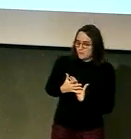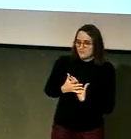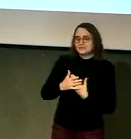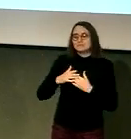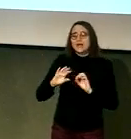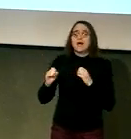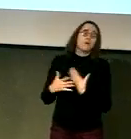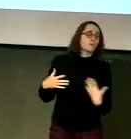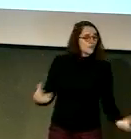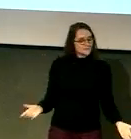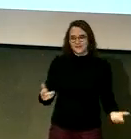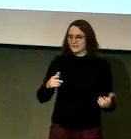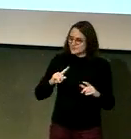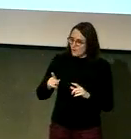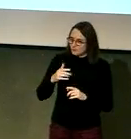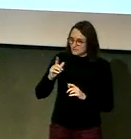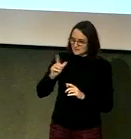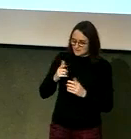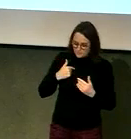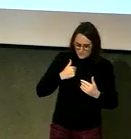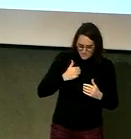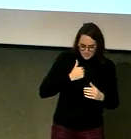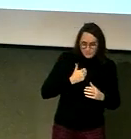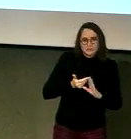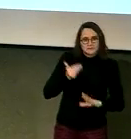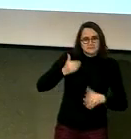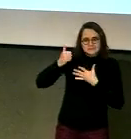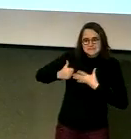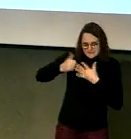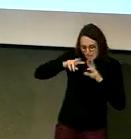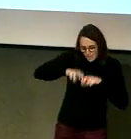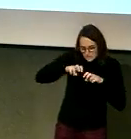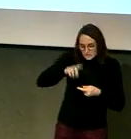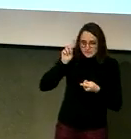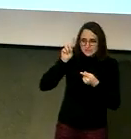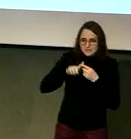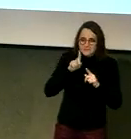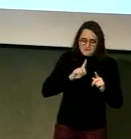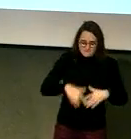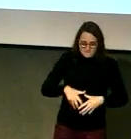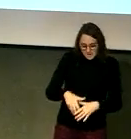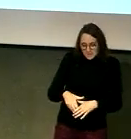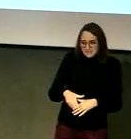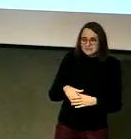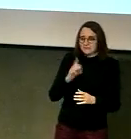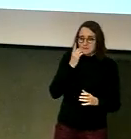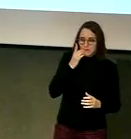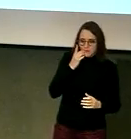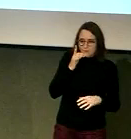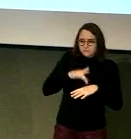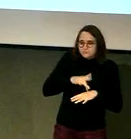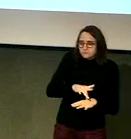un bagage à mon titre de 6 ans de recherche au prix des consommations des femmes enceintes. Et